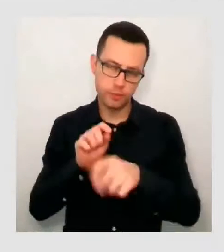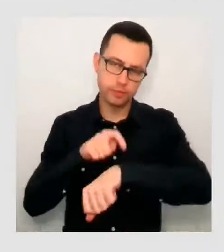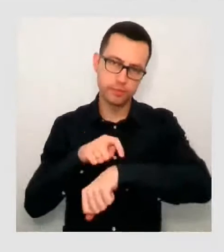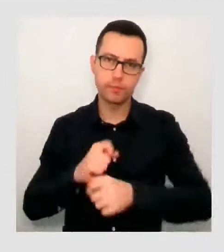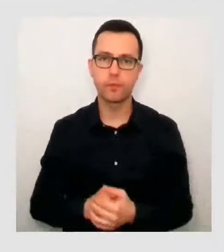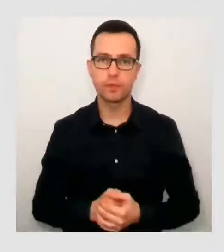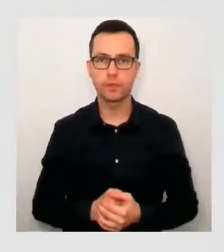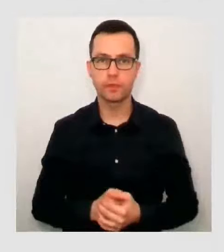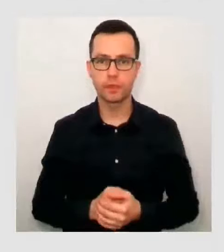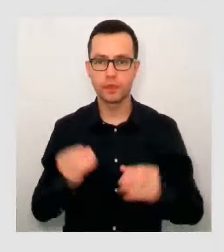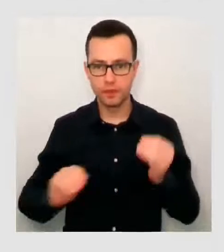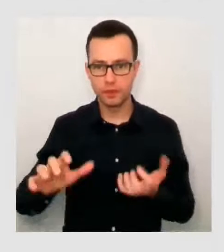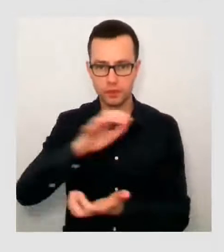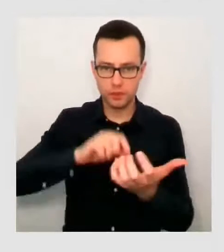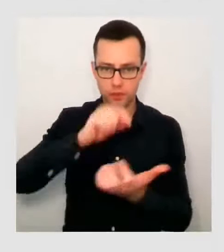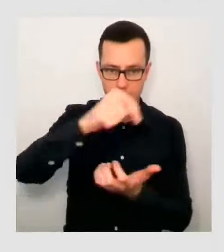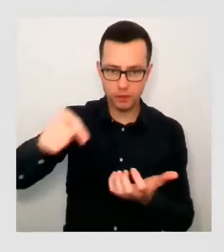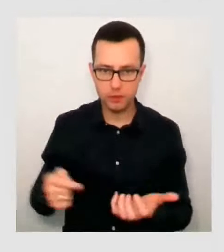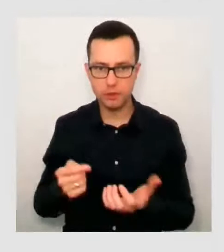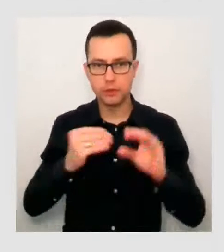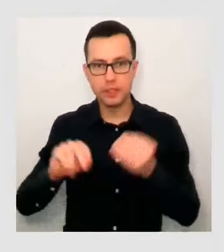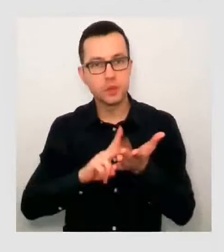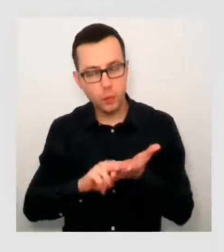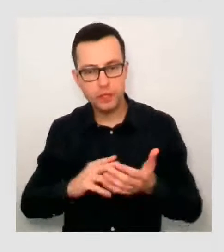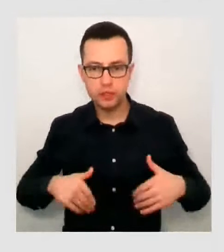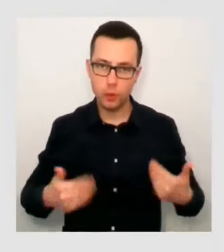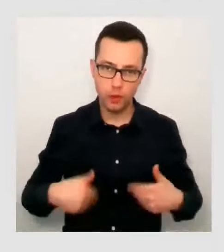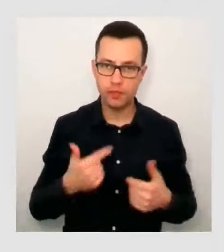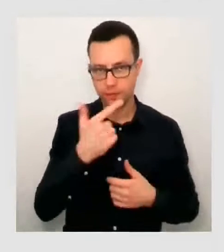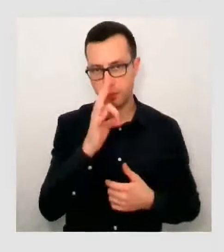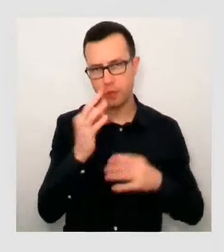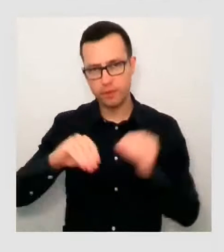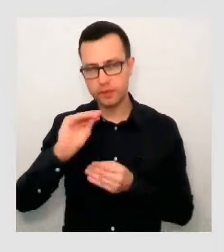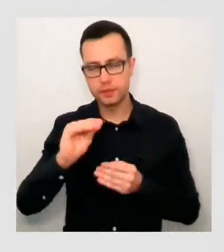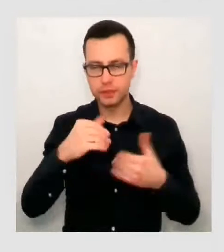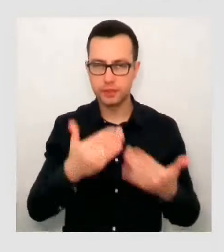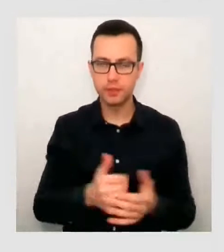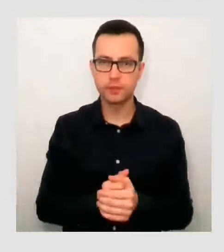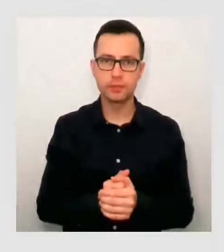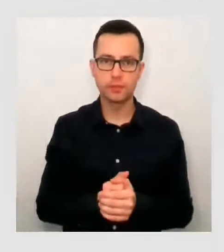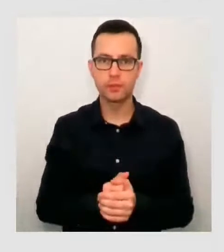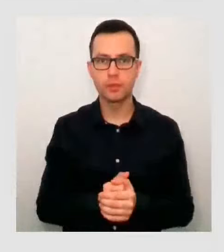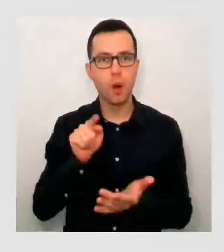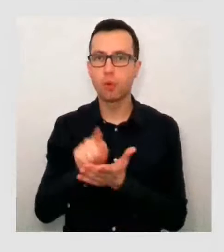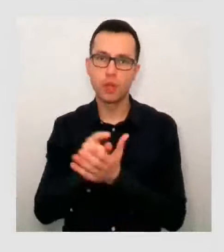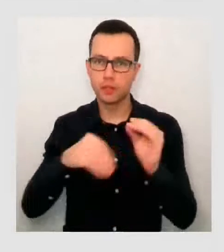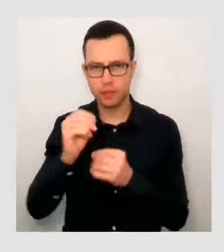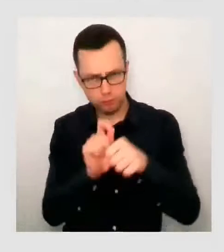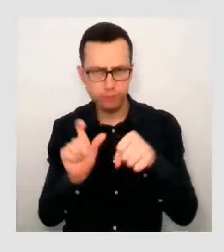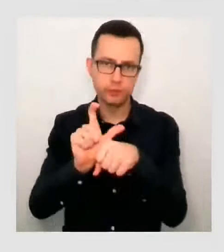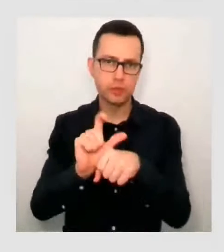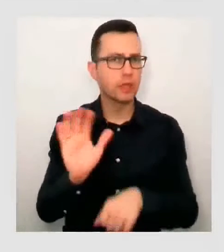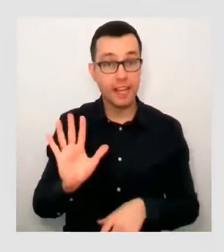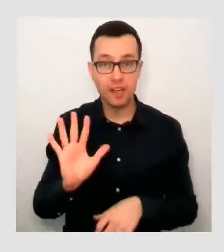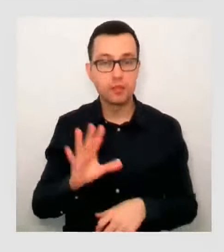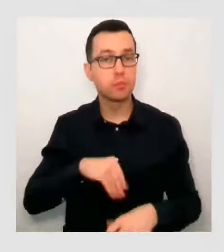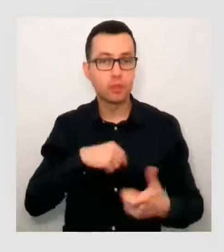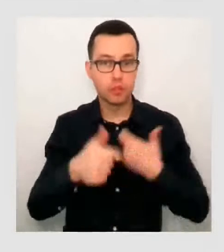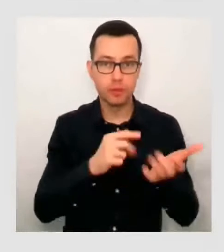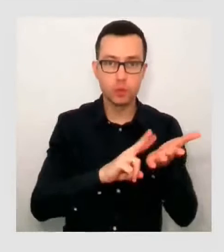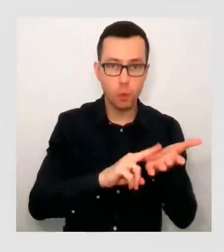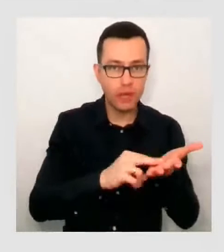wzrost składki zdrowotnej mimo 2 punkty procentowe. Przy czym ja nie mówię tutaj o tym, żeby podnosić podatki, tylko można to zrobić przesuwając ze składki rentowej. Dzisiaj spadła